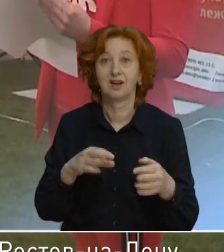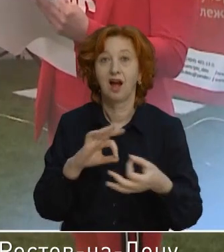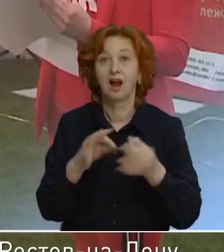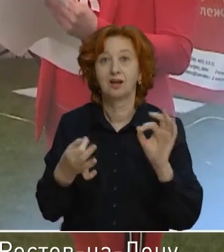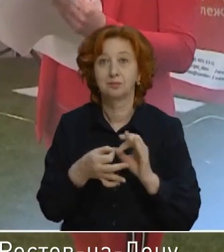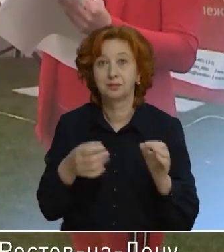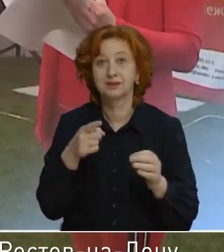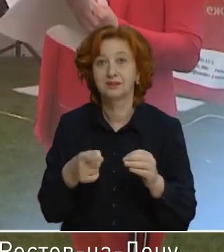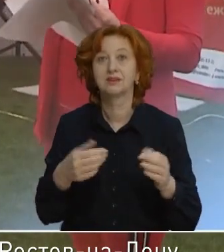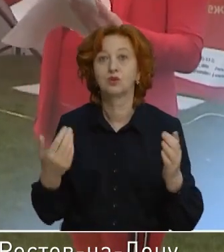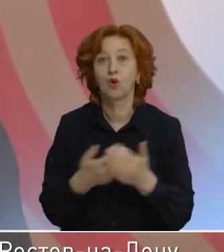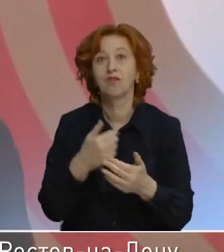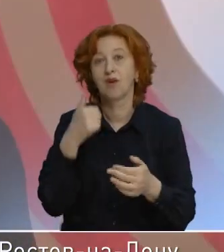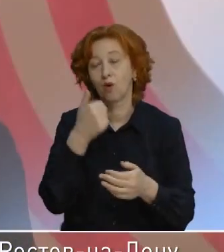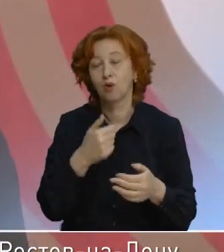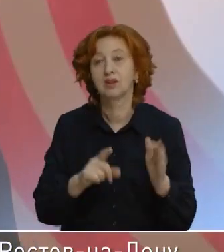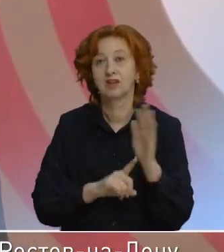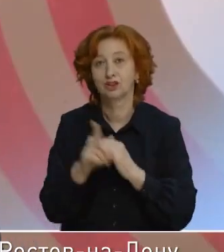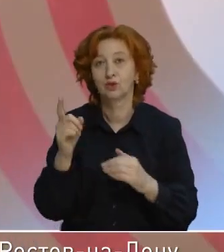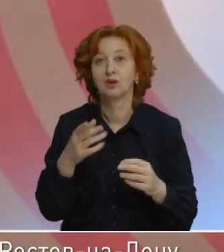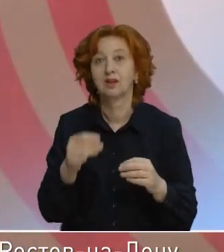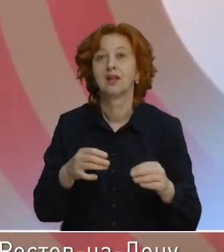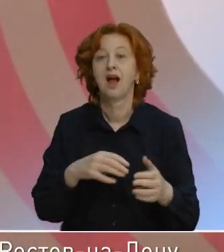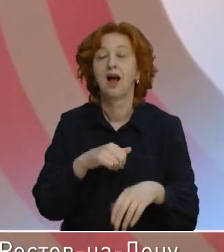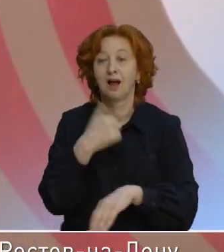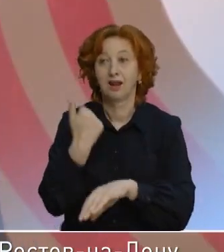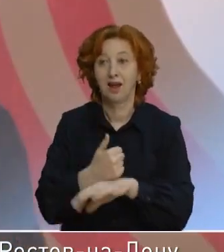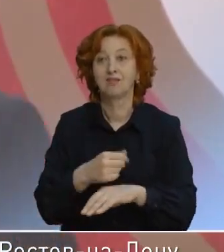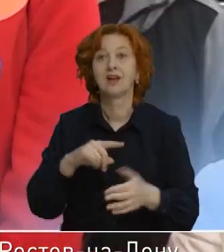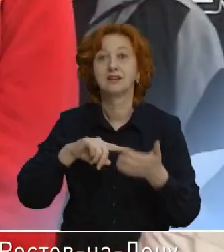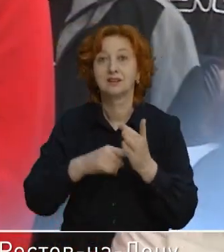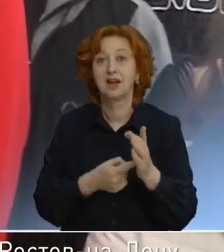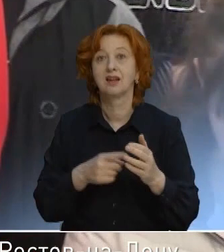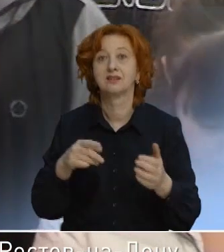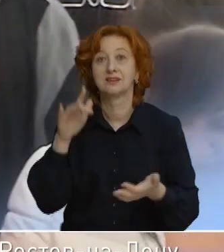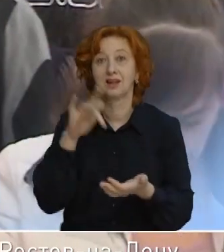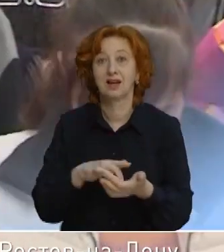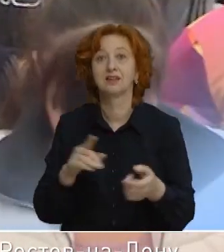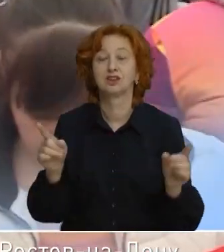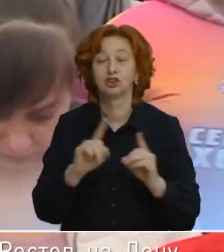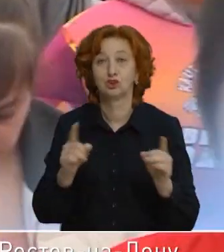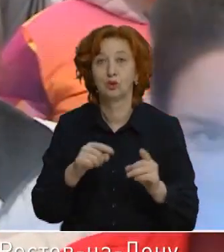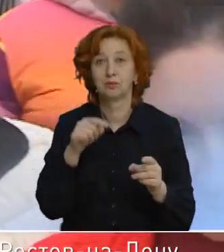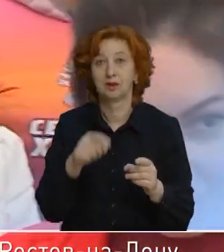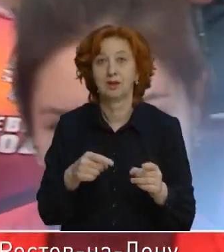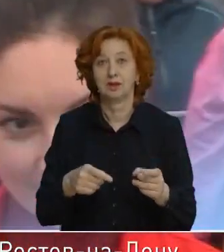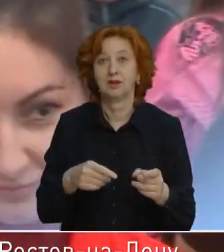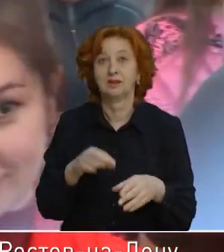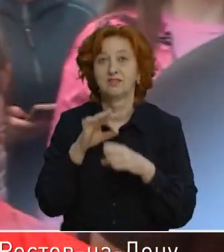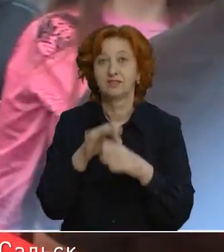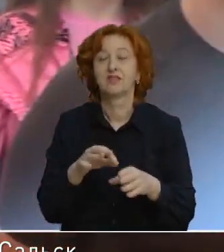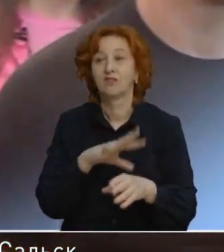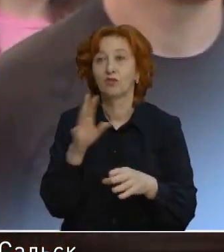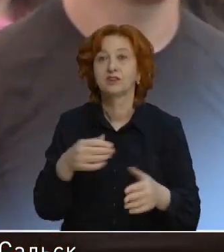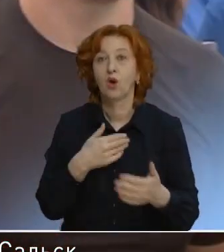игр 2006 года Ирина Слуцкая. Основная цель Министерства спорта Ростовской области – привлечение трудовых коллективов к